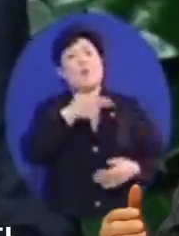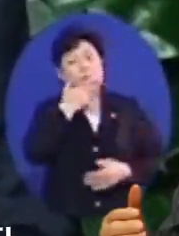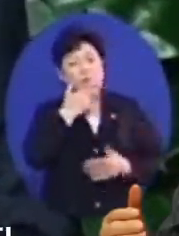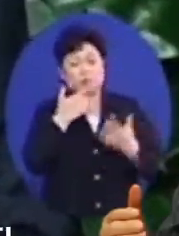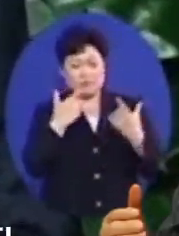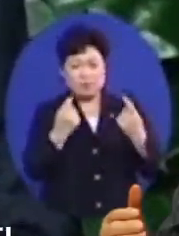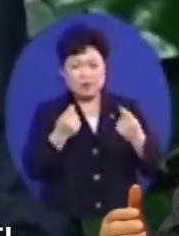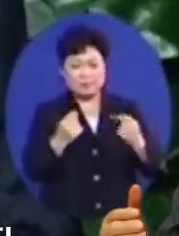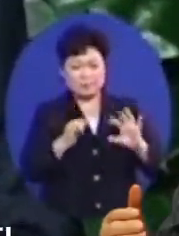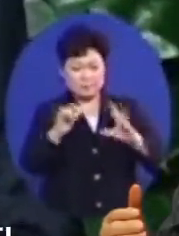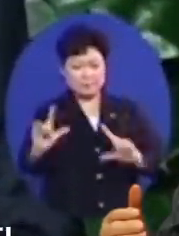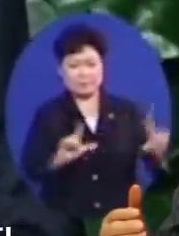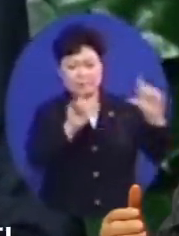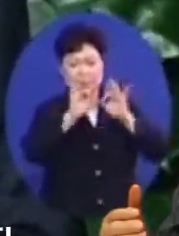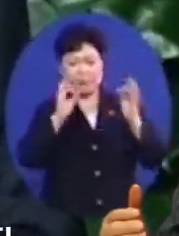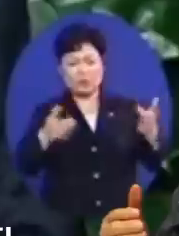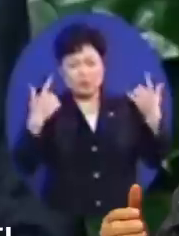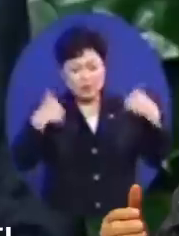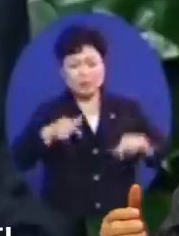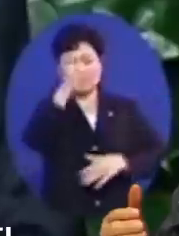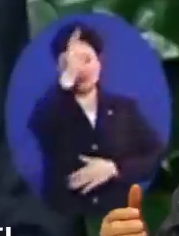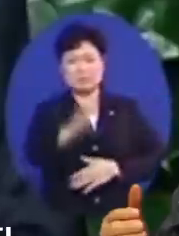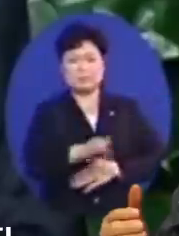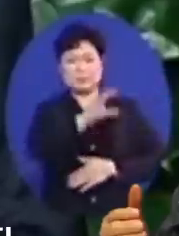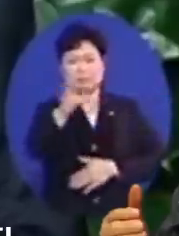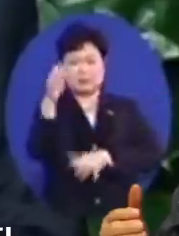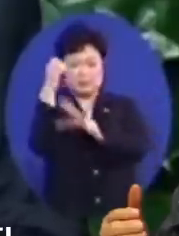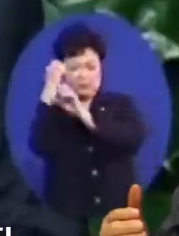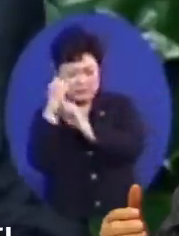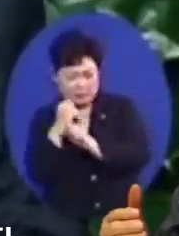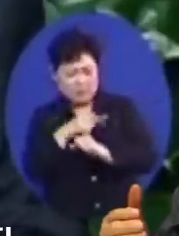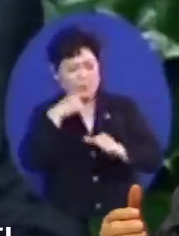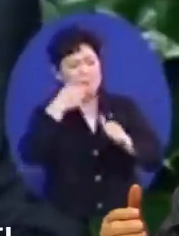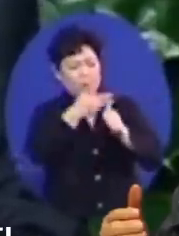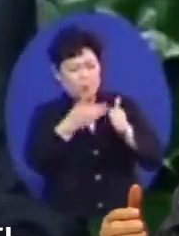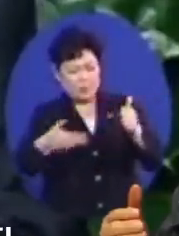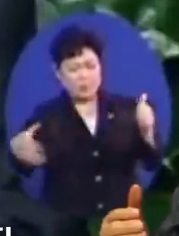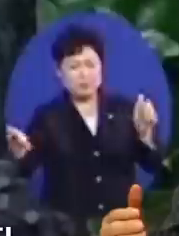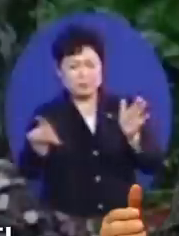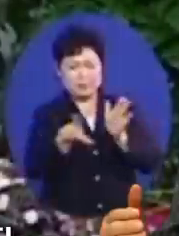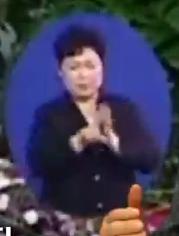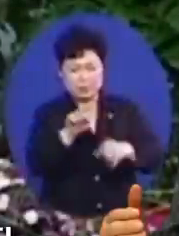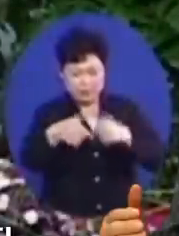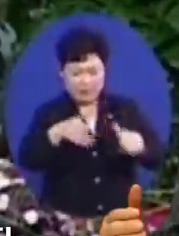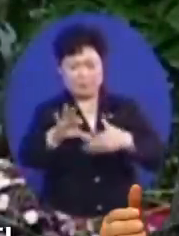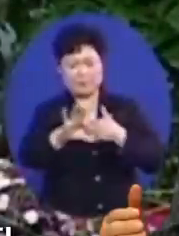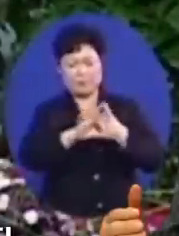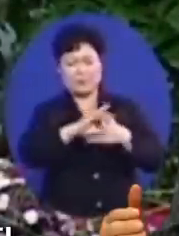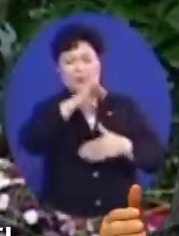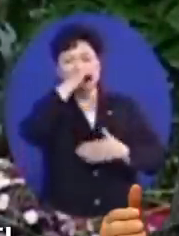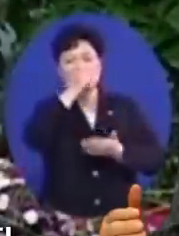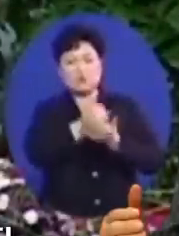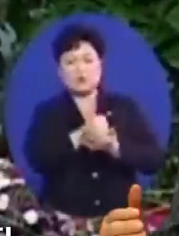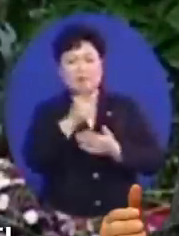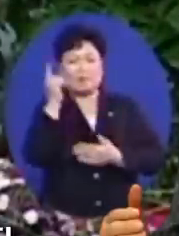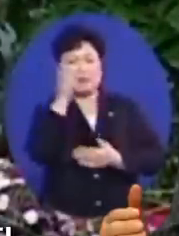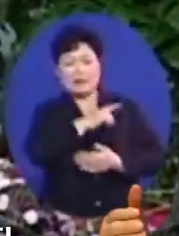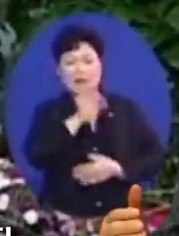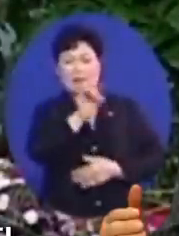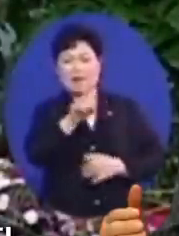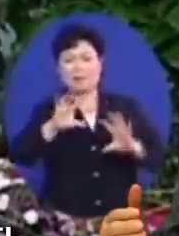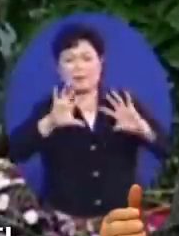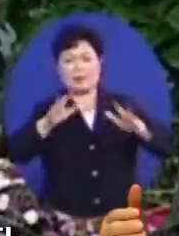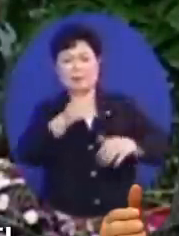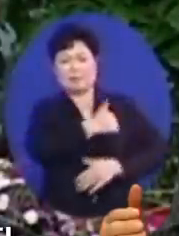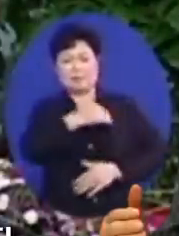동안에 항상 십자가를 의지하고 보혈을 의지하고 나가면 우리는 죄악의 아말렉에서 넉넉히 이기고 나갈